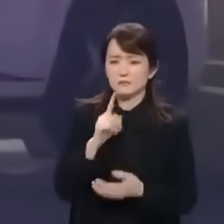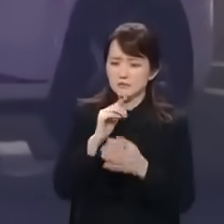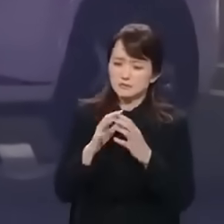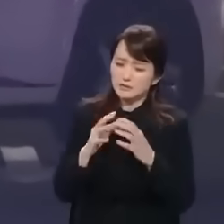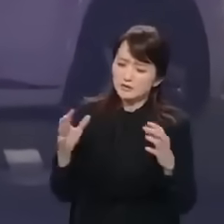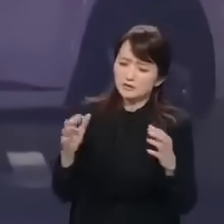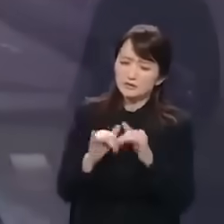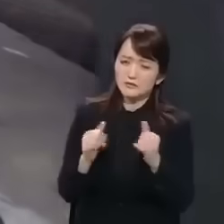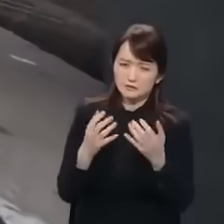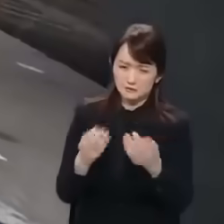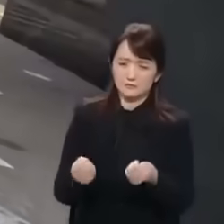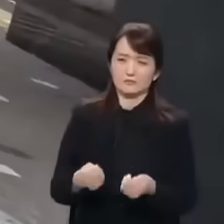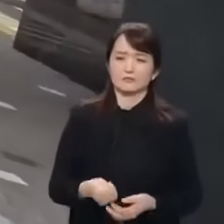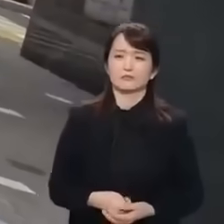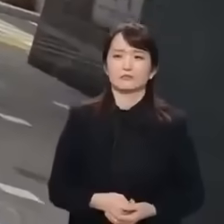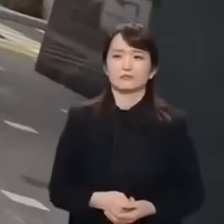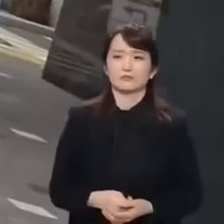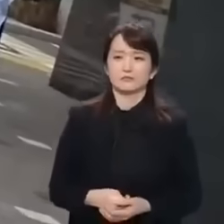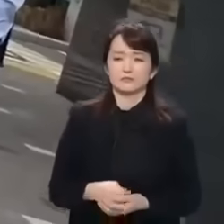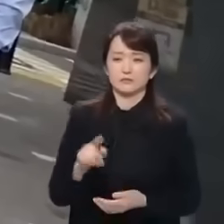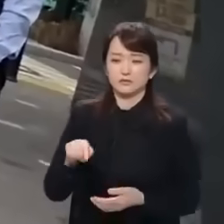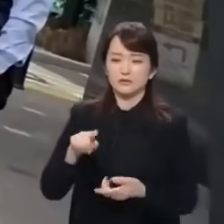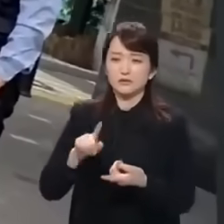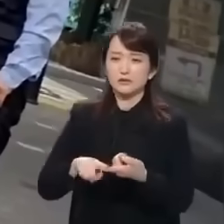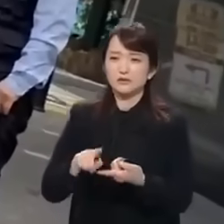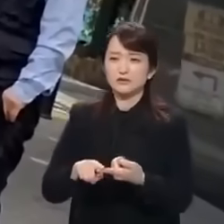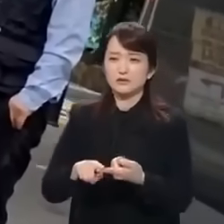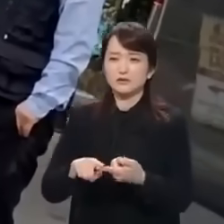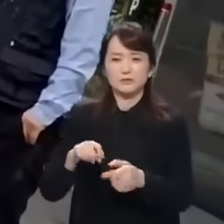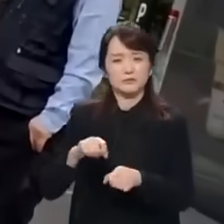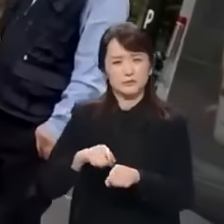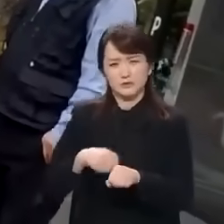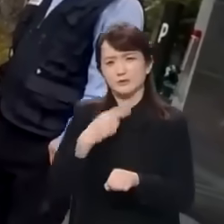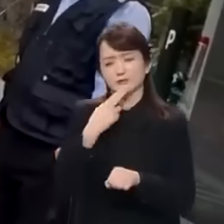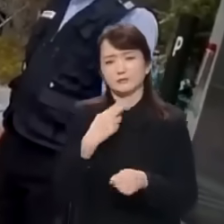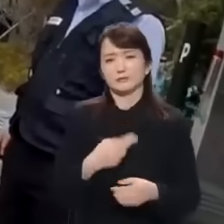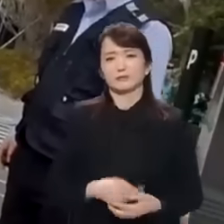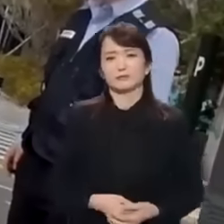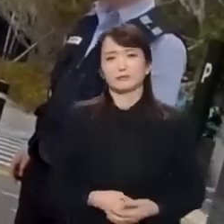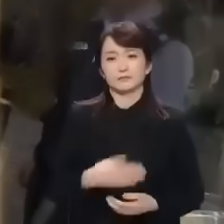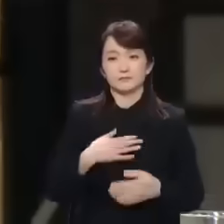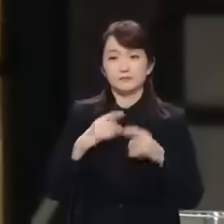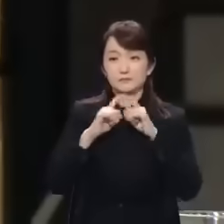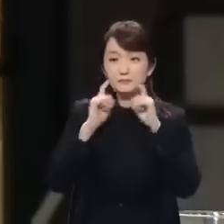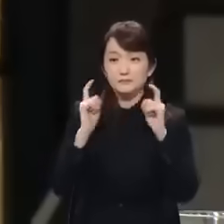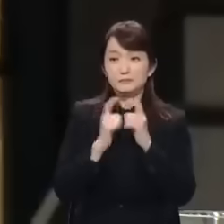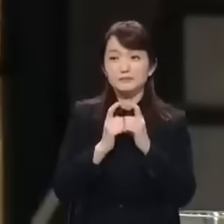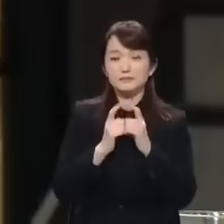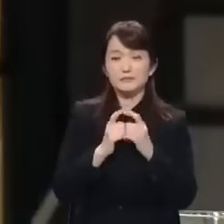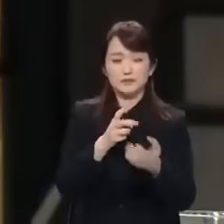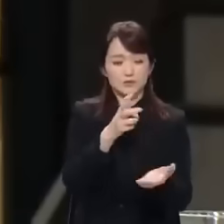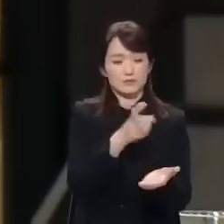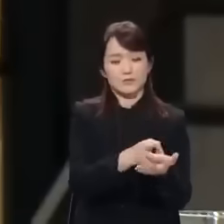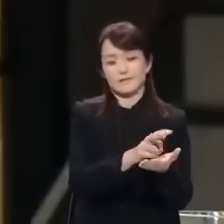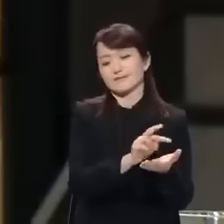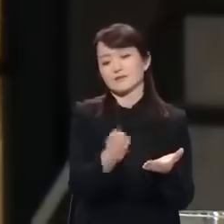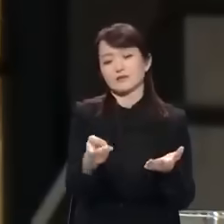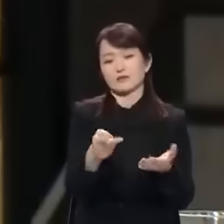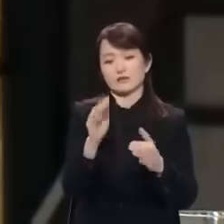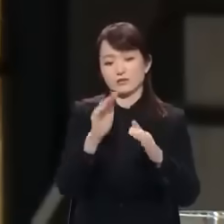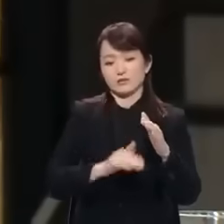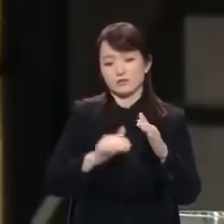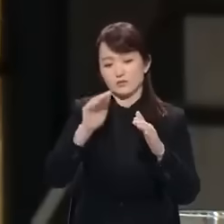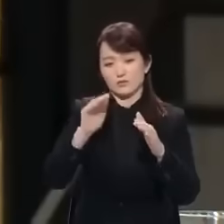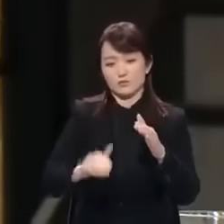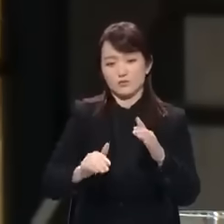사람들이 많은데 거기에 대한 어떤 조치가 별로 없다라고 하는 거죠. 그래서 저는 개인적으로 이 법을 개정을 해서라도 이